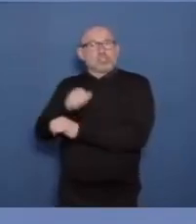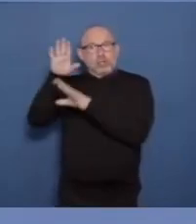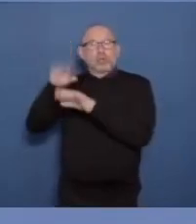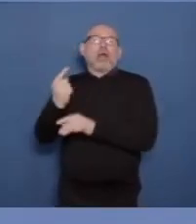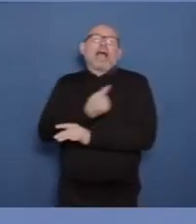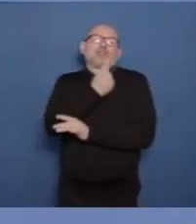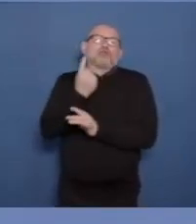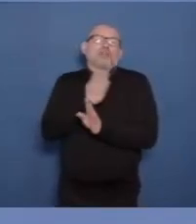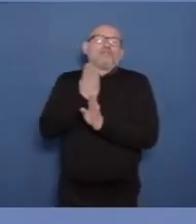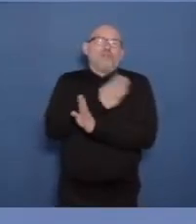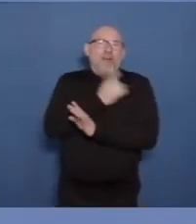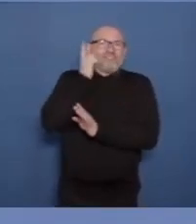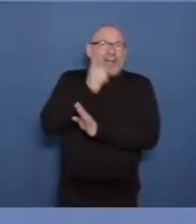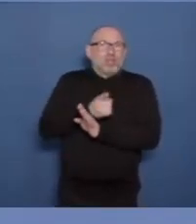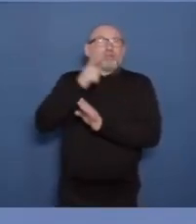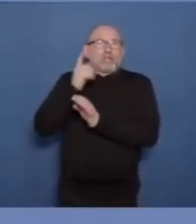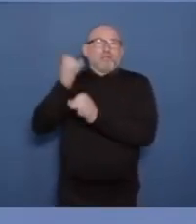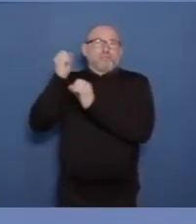Vorwarnung?